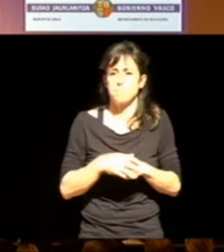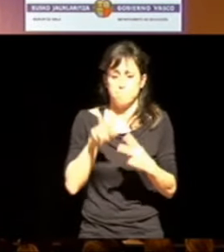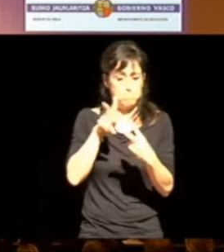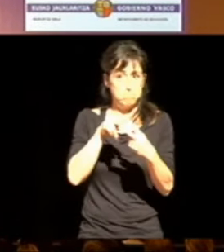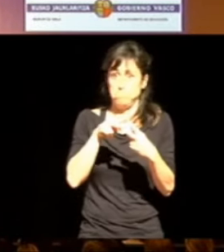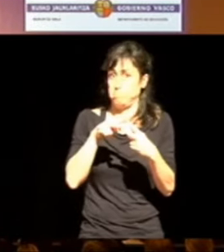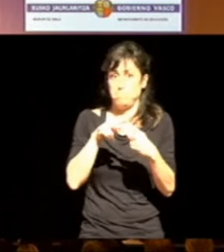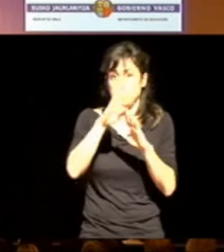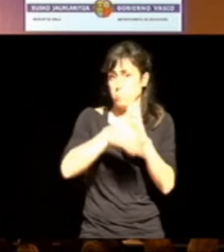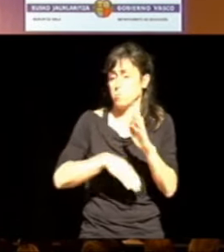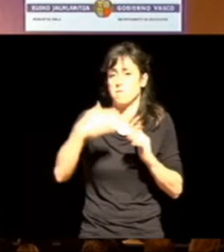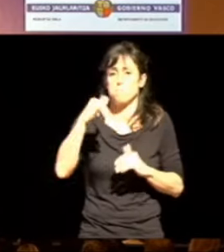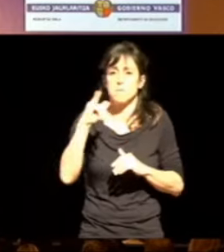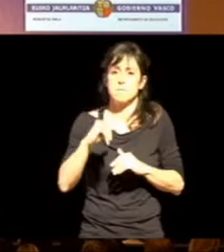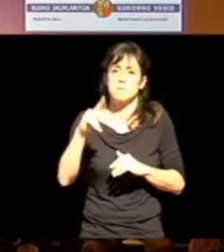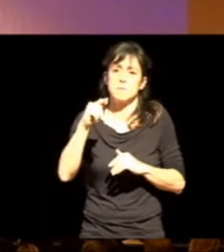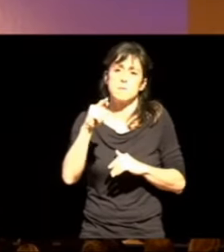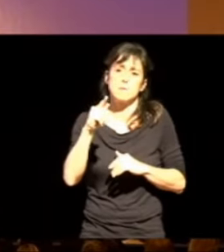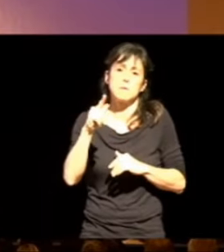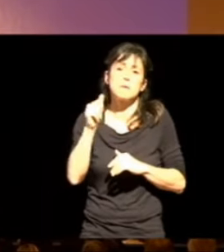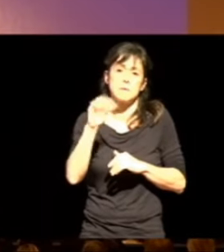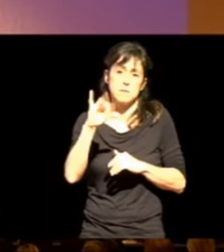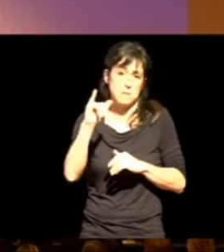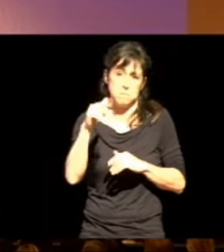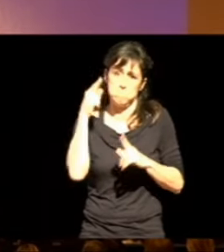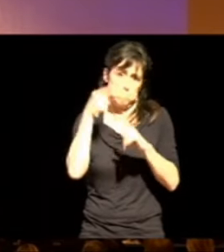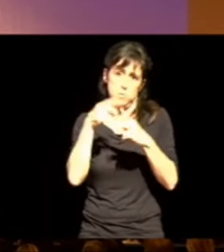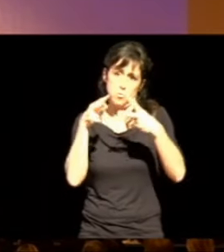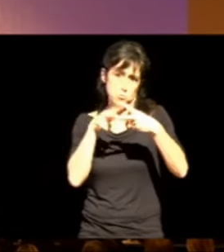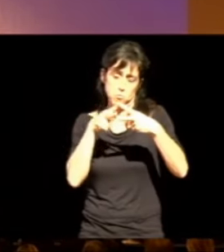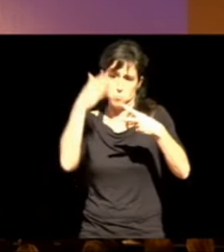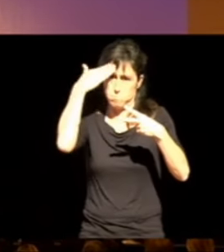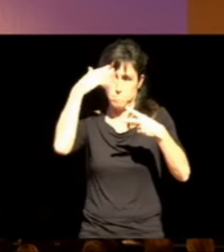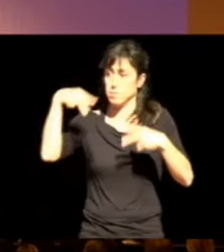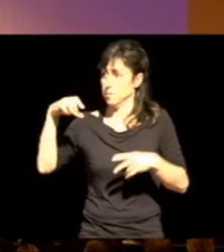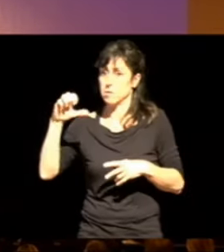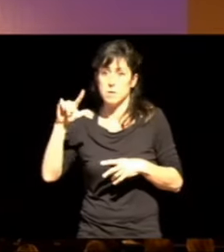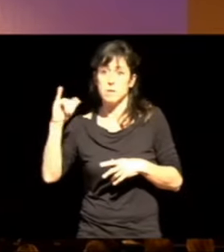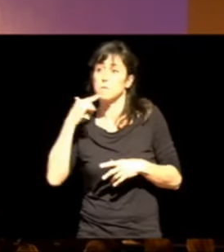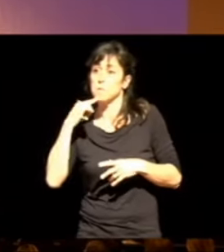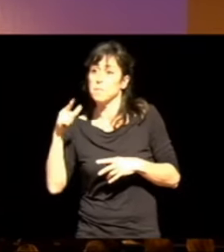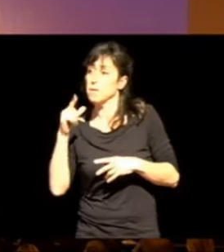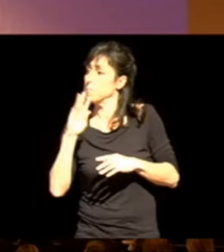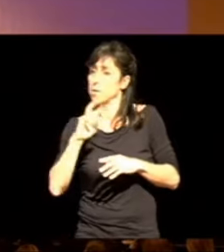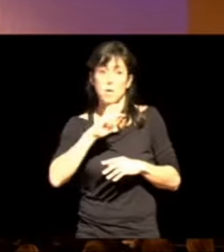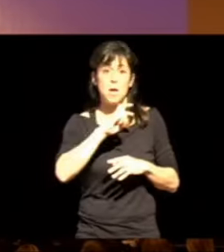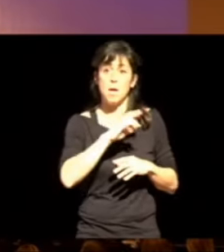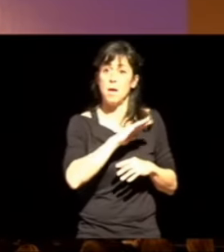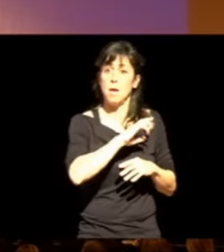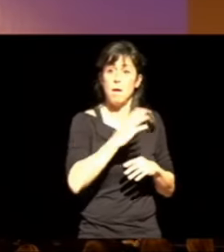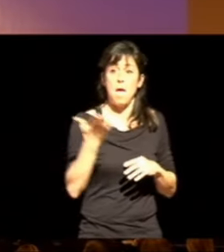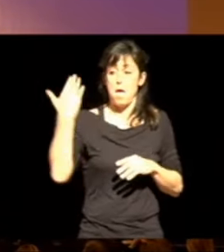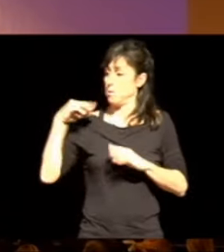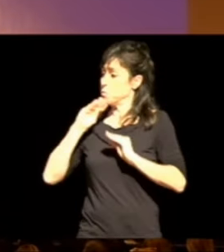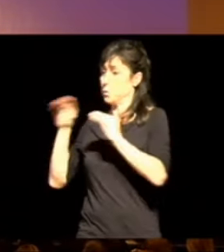bizikasiren helbururiak. Eta Nelik esan duen moduan, ez da etorri ezer ordezkatzera. Ibilbide luzea